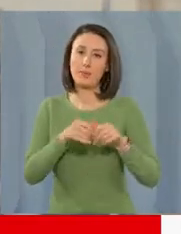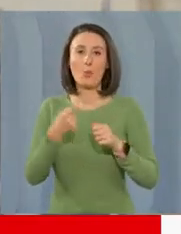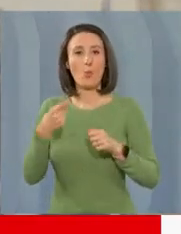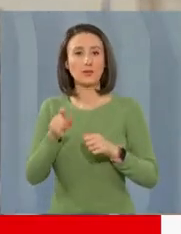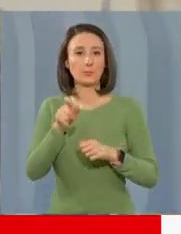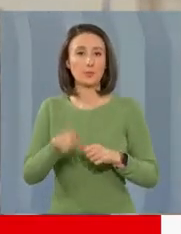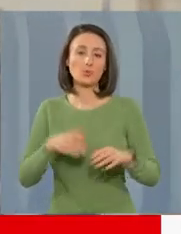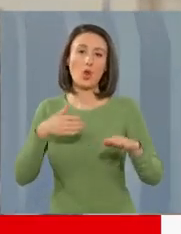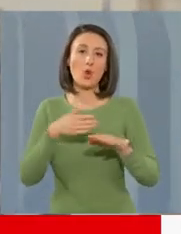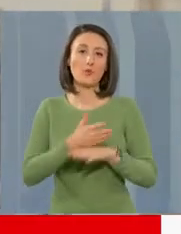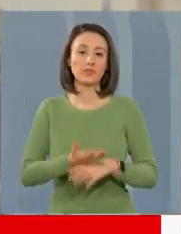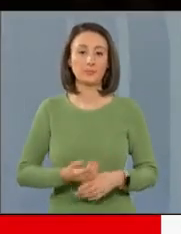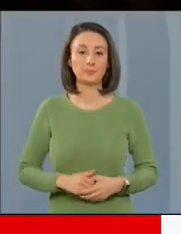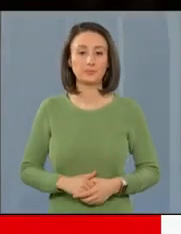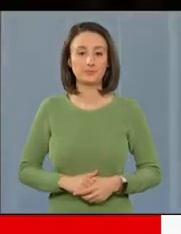altă persoană rănită.